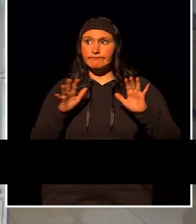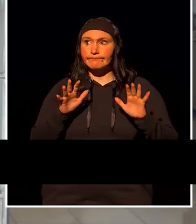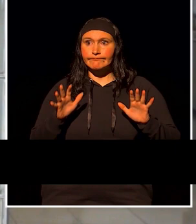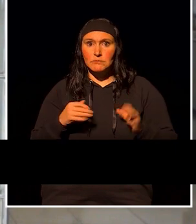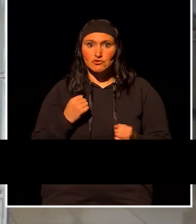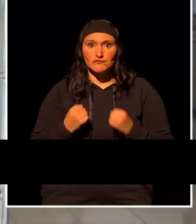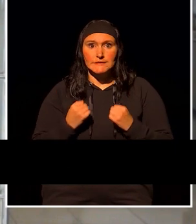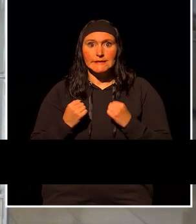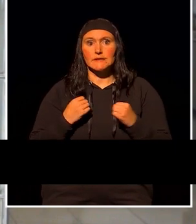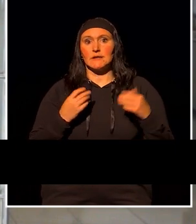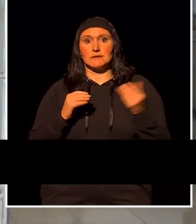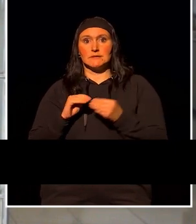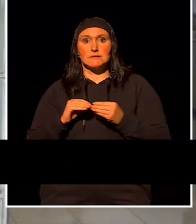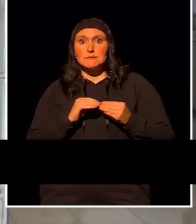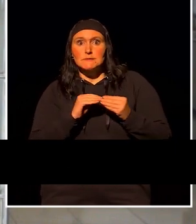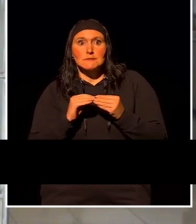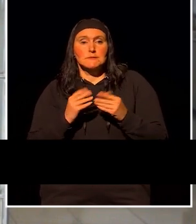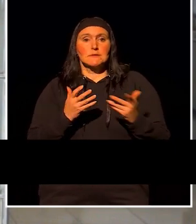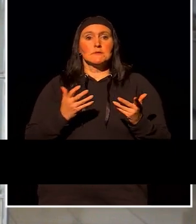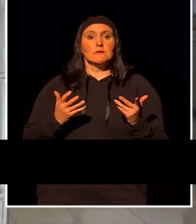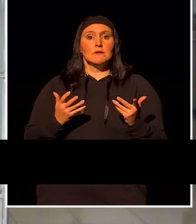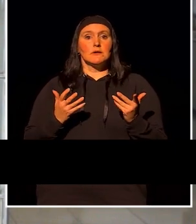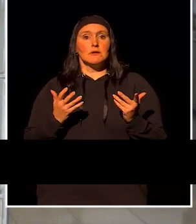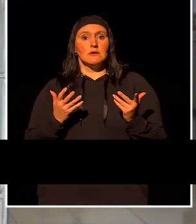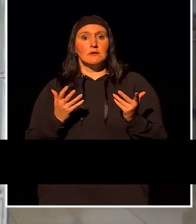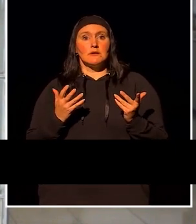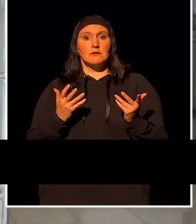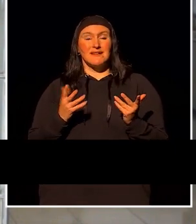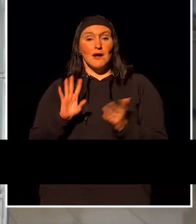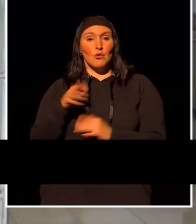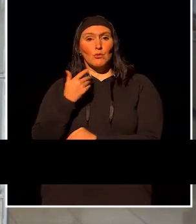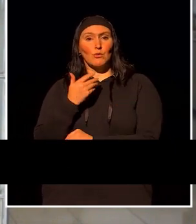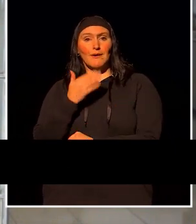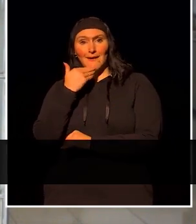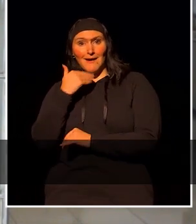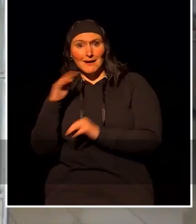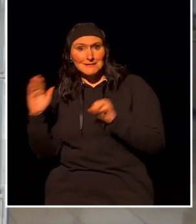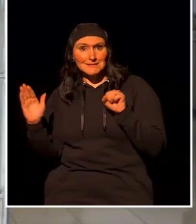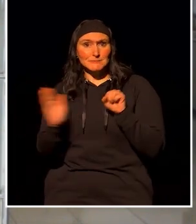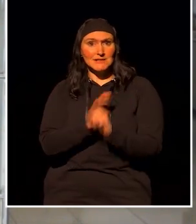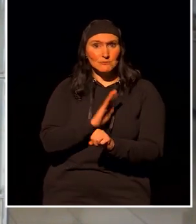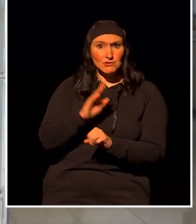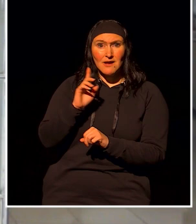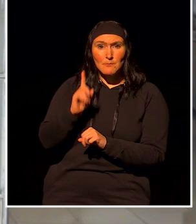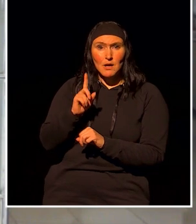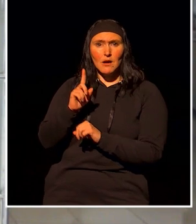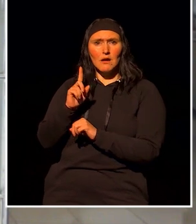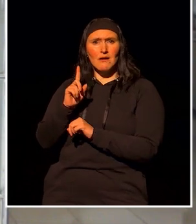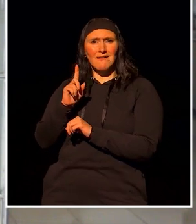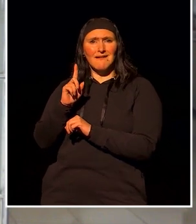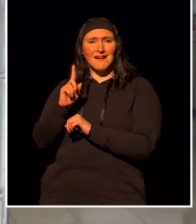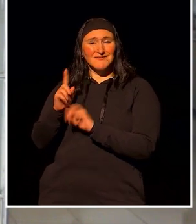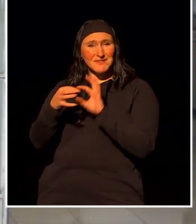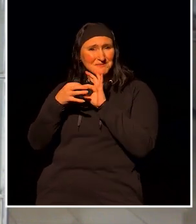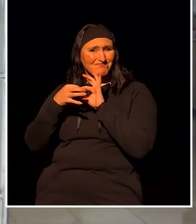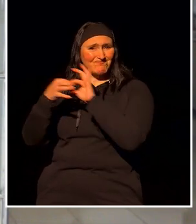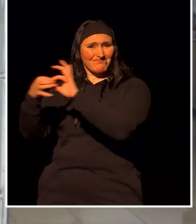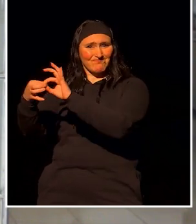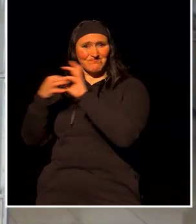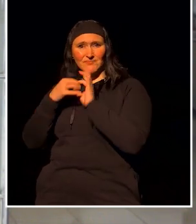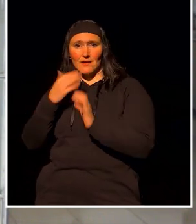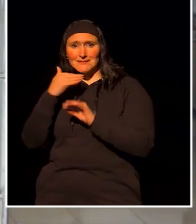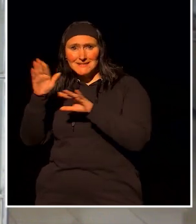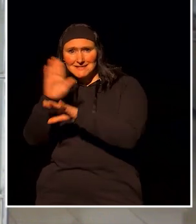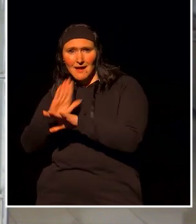diese Bezeichnung israelbezogener Antisemitismus, die vielleicht irgendwann mal Sinn machte, plötzlich